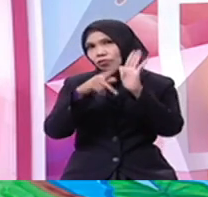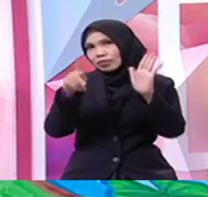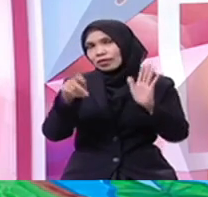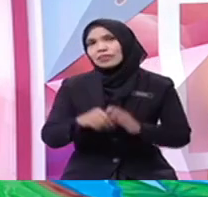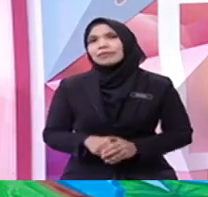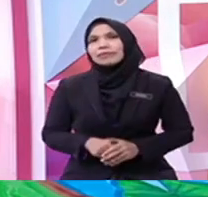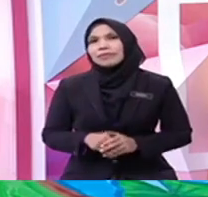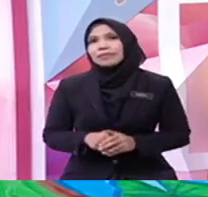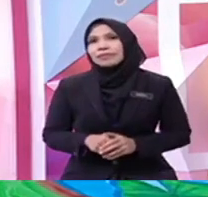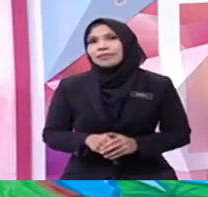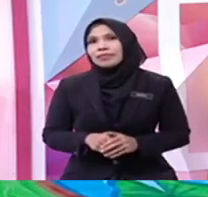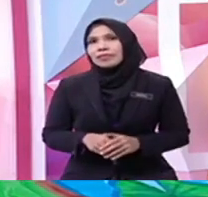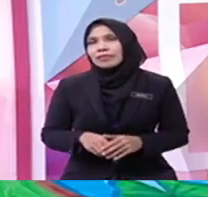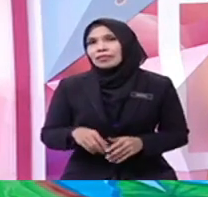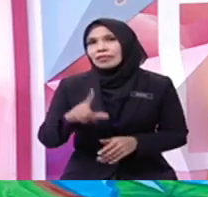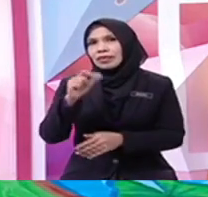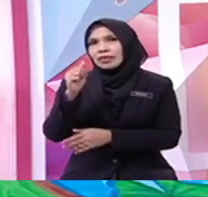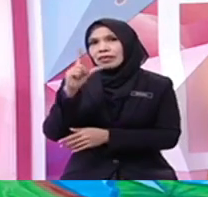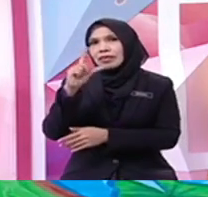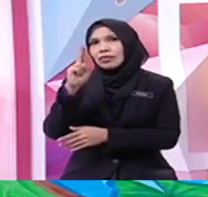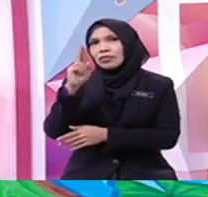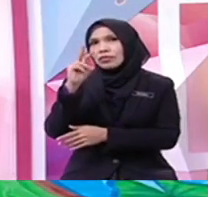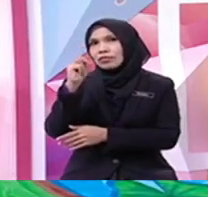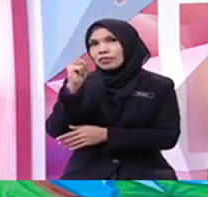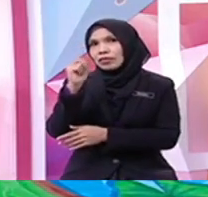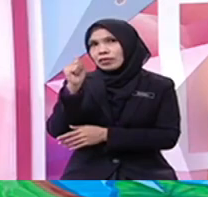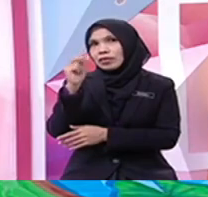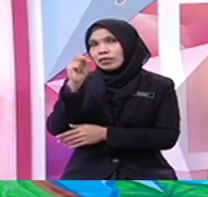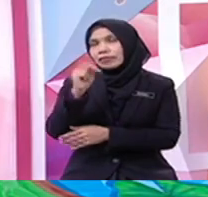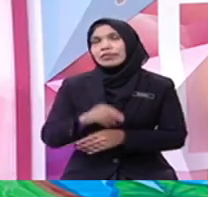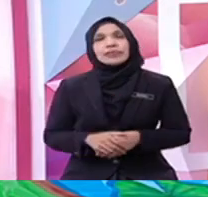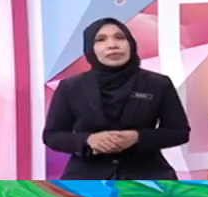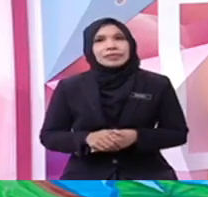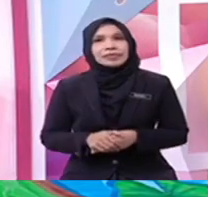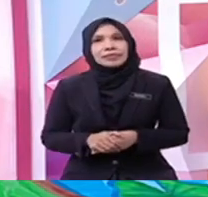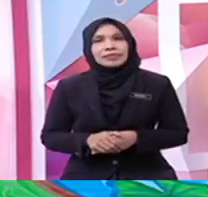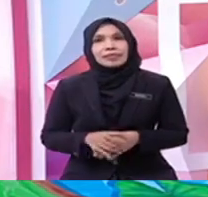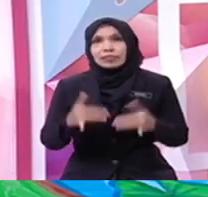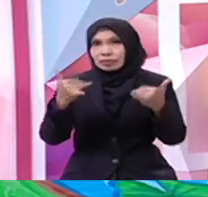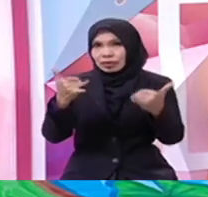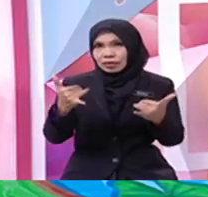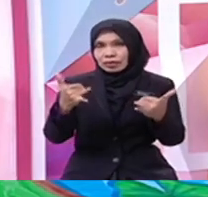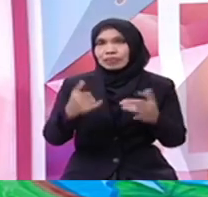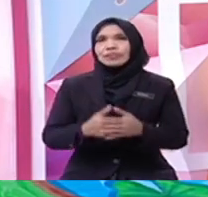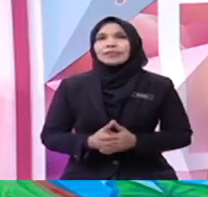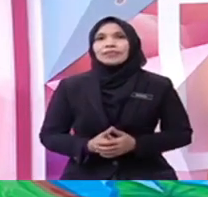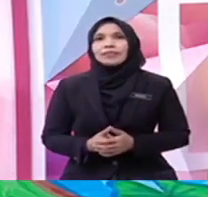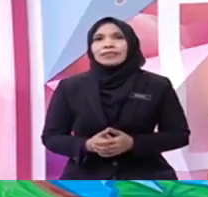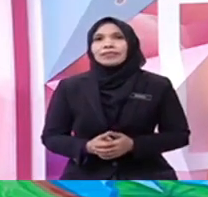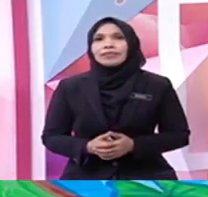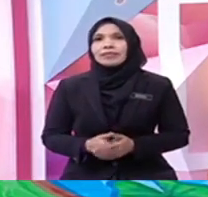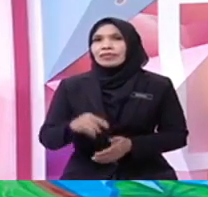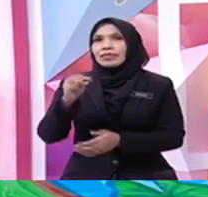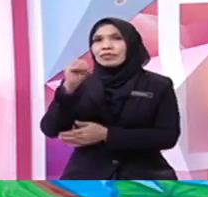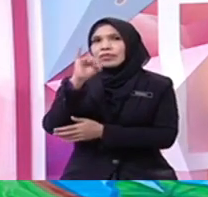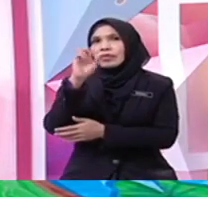sering disebut yang telah air profesi X beri kami sparky saja sekarang saya punya ini mencoba jago iya misi yang